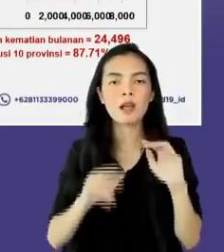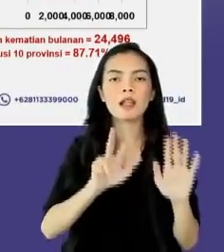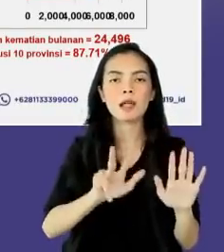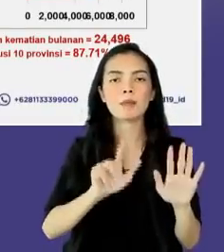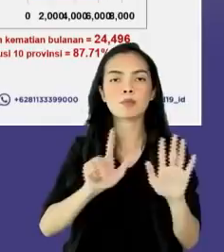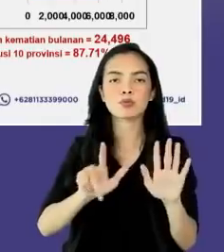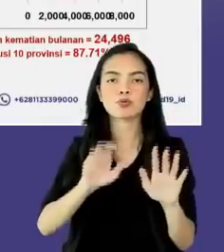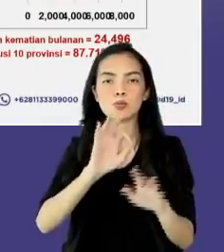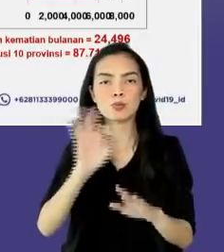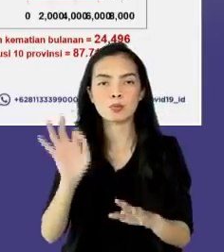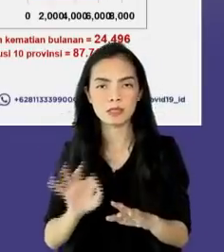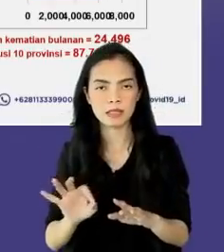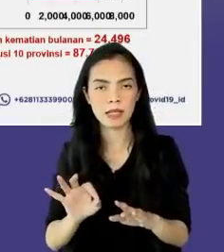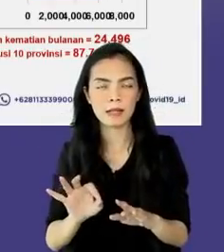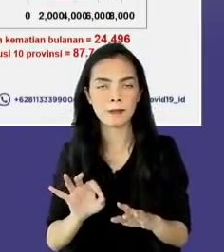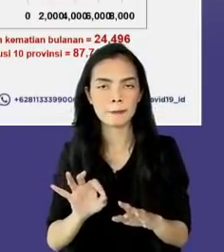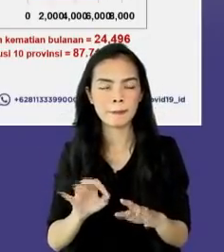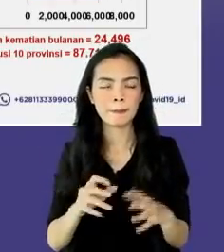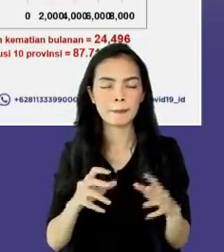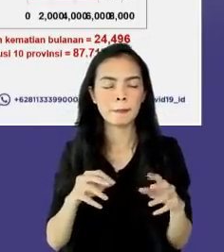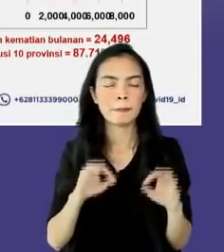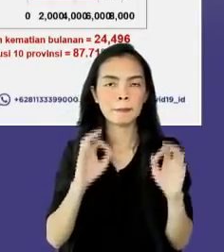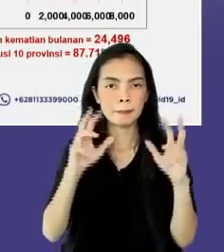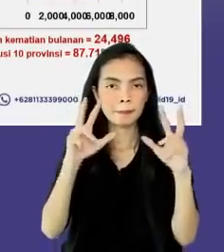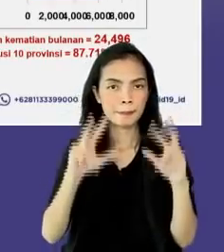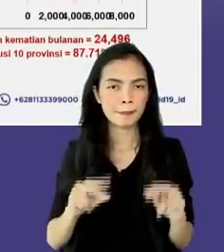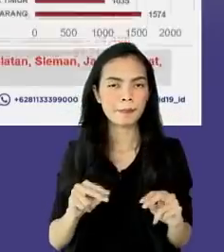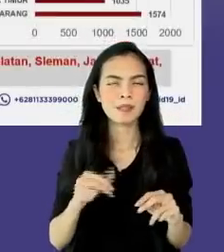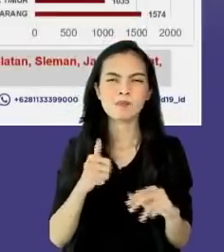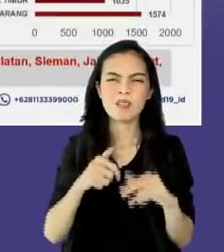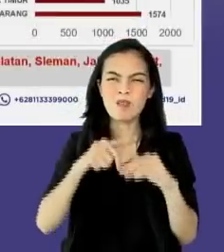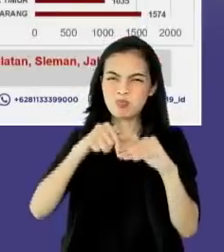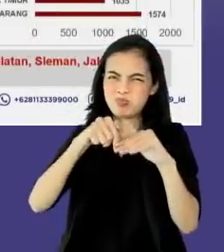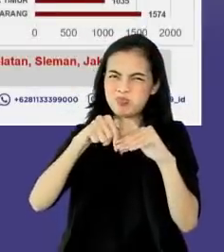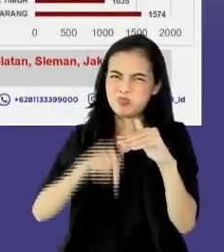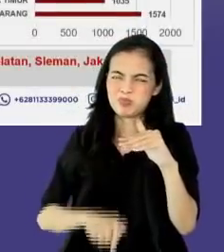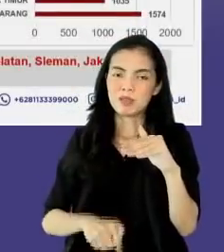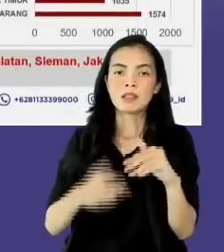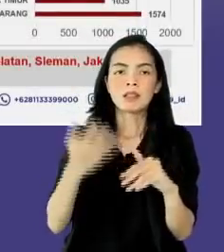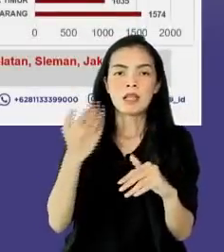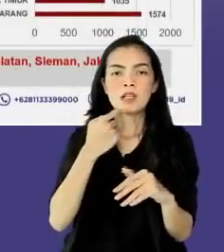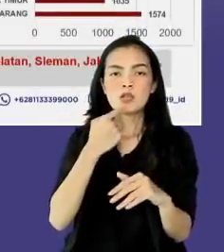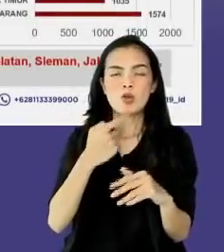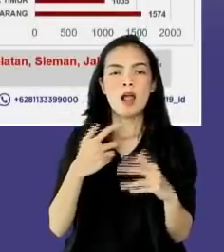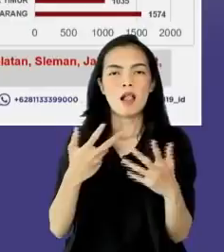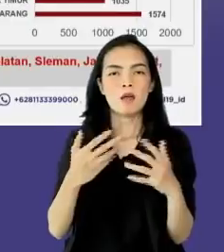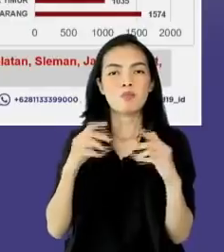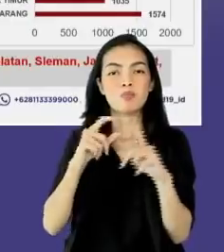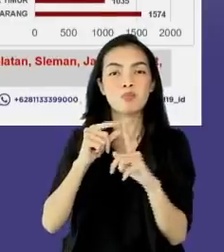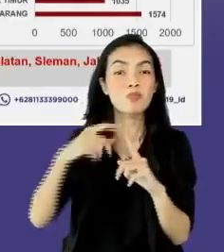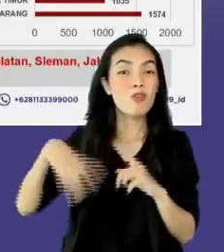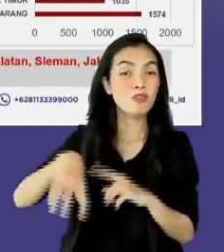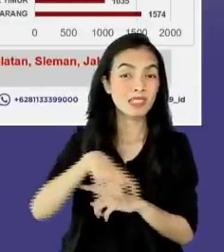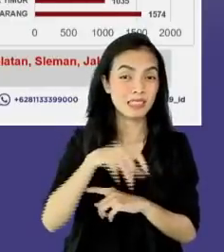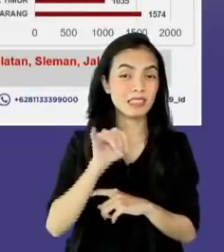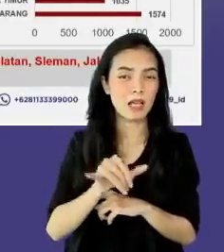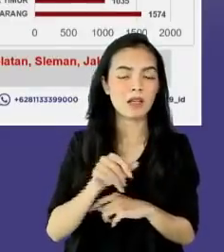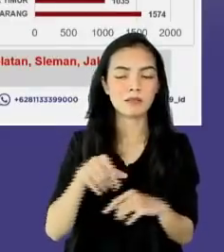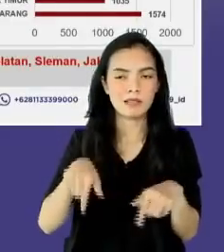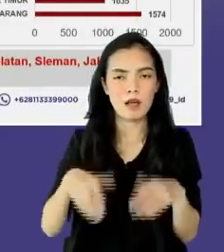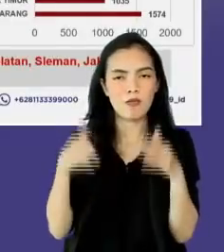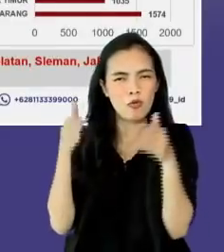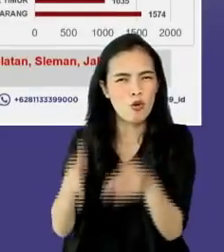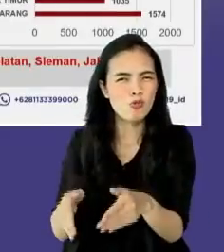itu. Nah, selanjutnya next slide. Agar lebih detail lagi, kalau tadi sudah berbicara level provinsi, sekarang kabupaten kota,